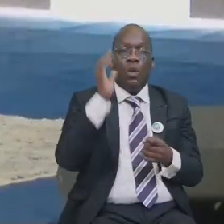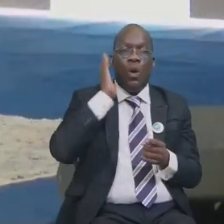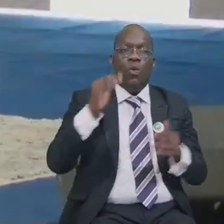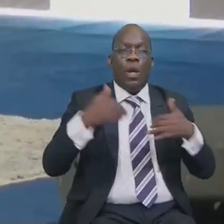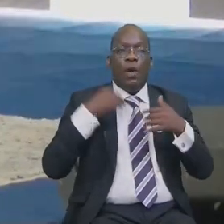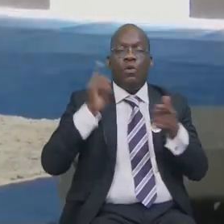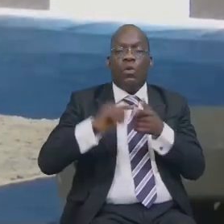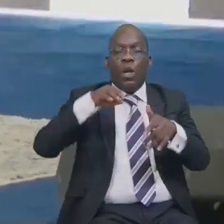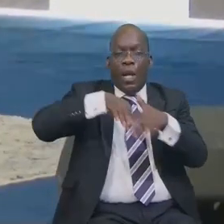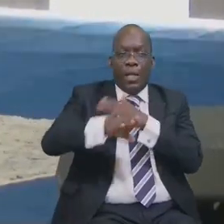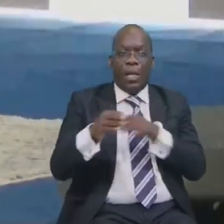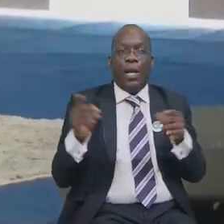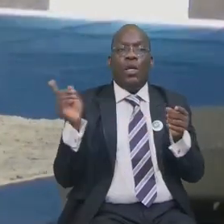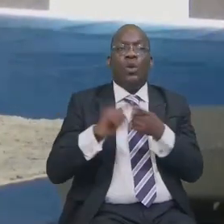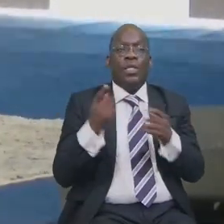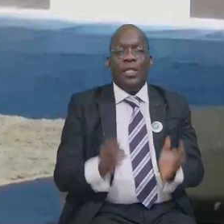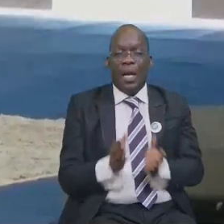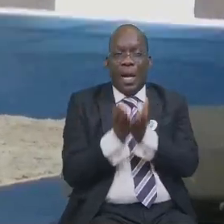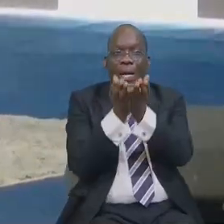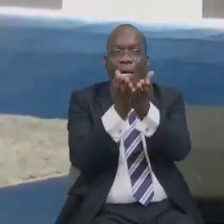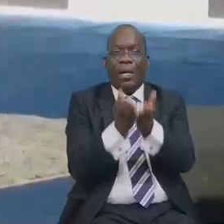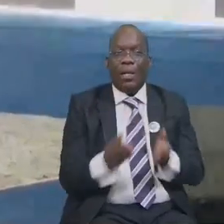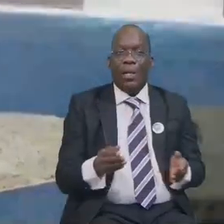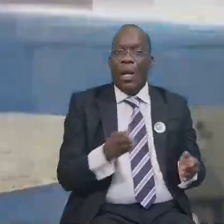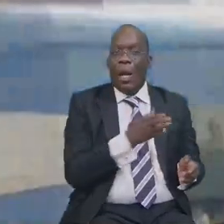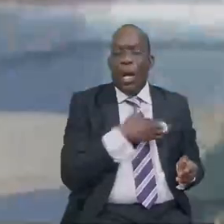l'arche. Et Noé,